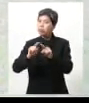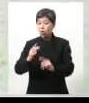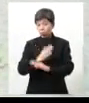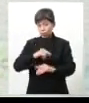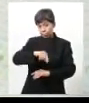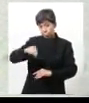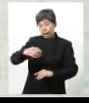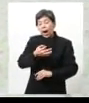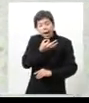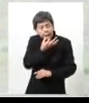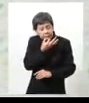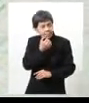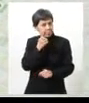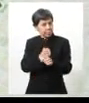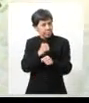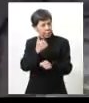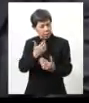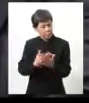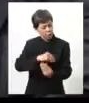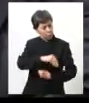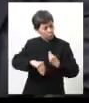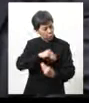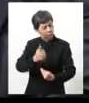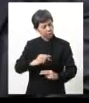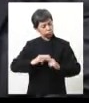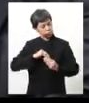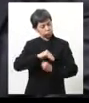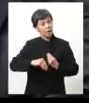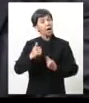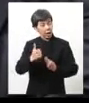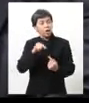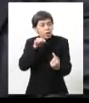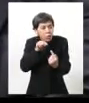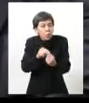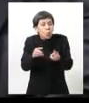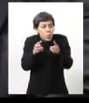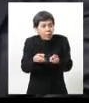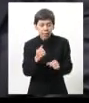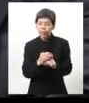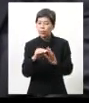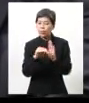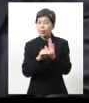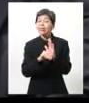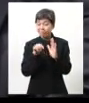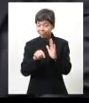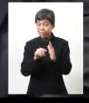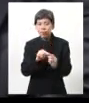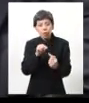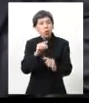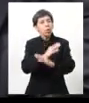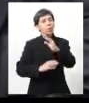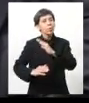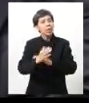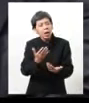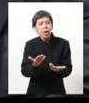การเพื่อให้คนพิการได้มีอาชีพมีรายได้เลี้ยงดูตนเองนะครับนี่คือมาตรการโดยสรุปนะครับส